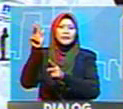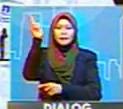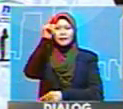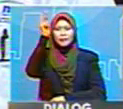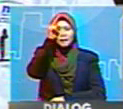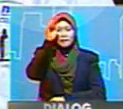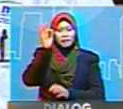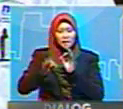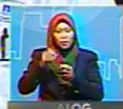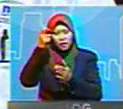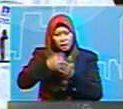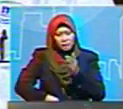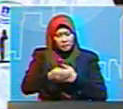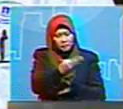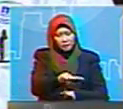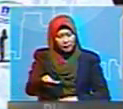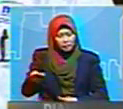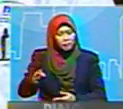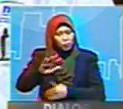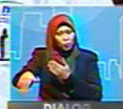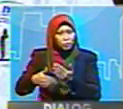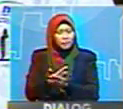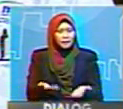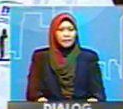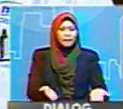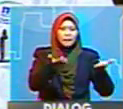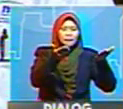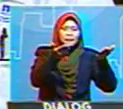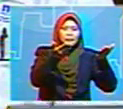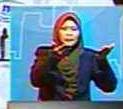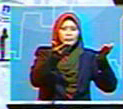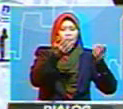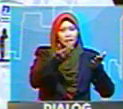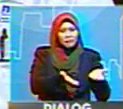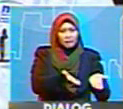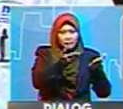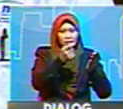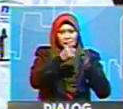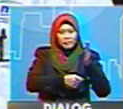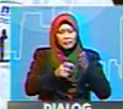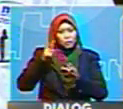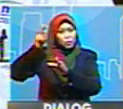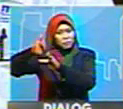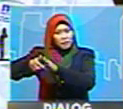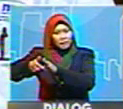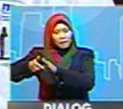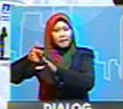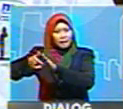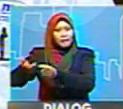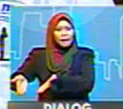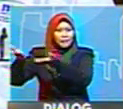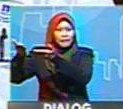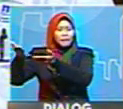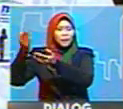apabila harga barang naik ya harga barang naik kerana minyak naik dulu ya